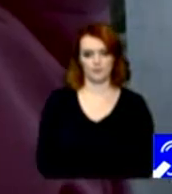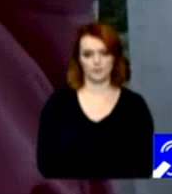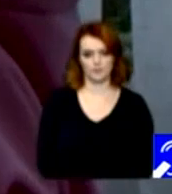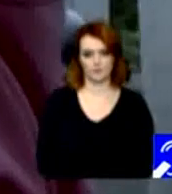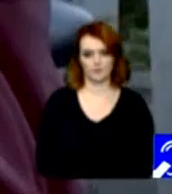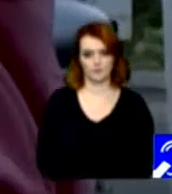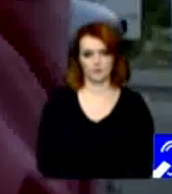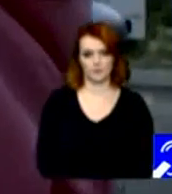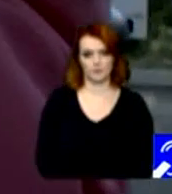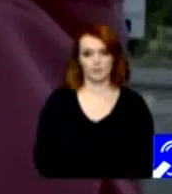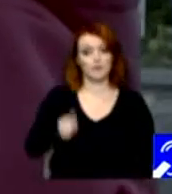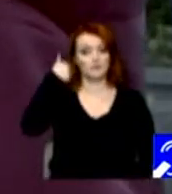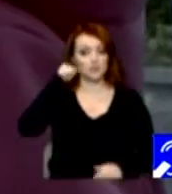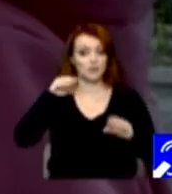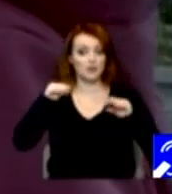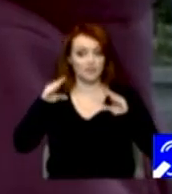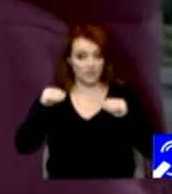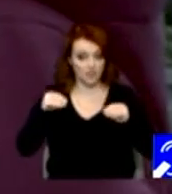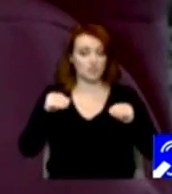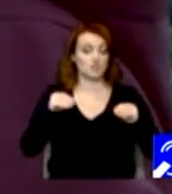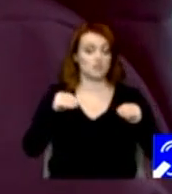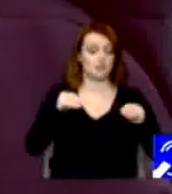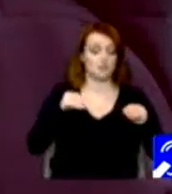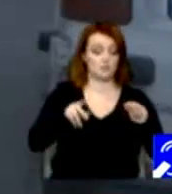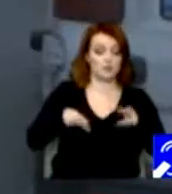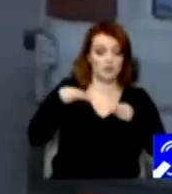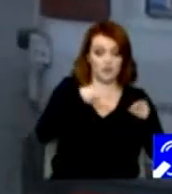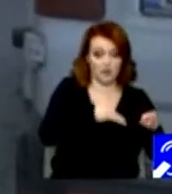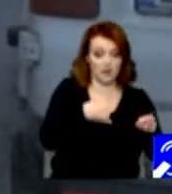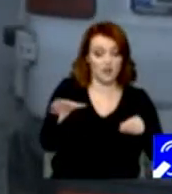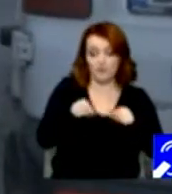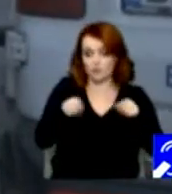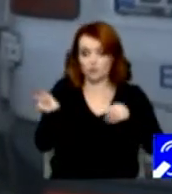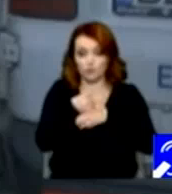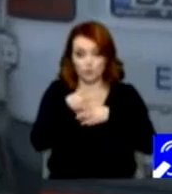E conectat ă de aseară la o țigară în toată noaptea am stat în mașină